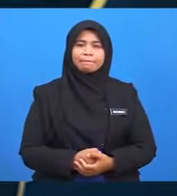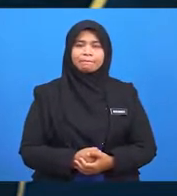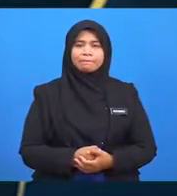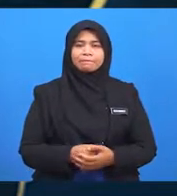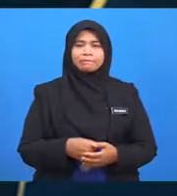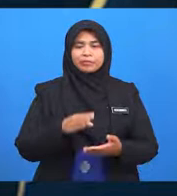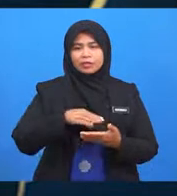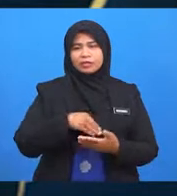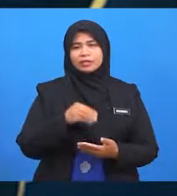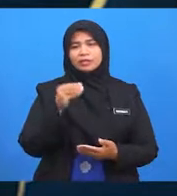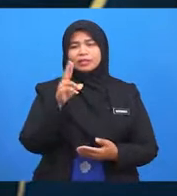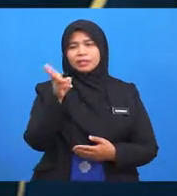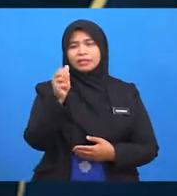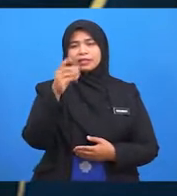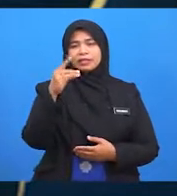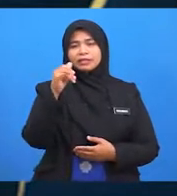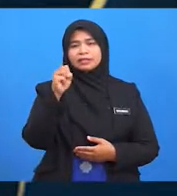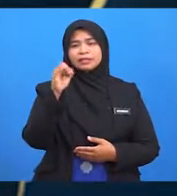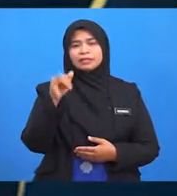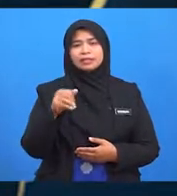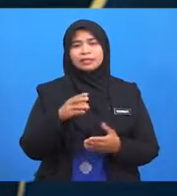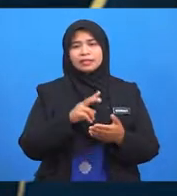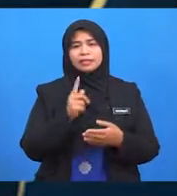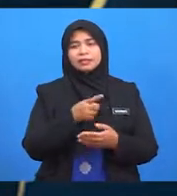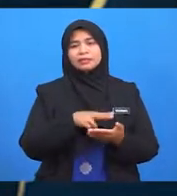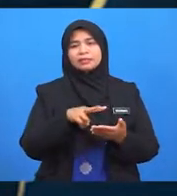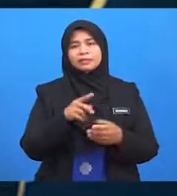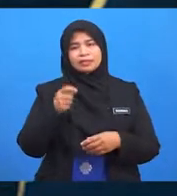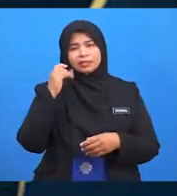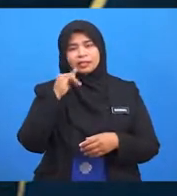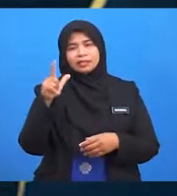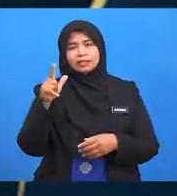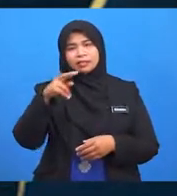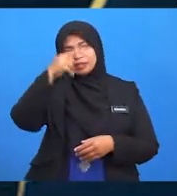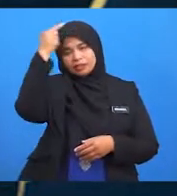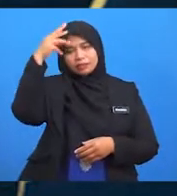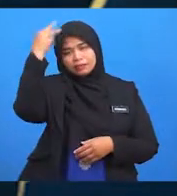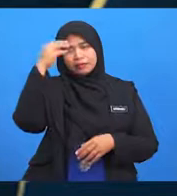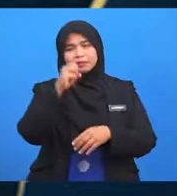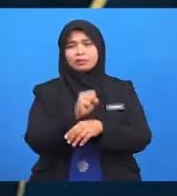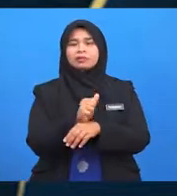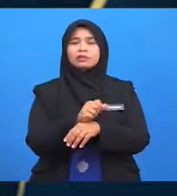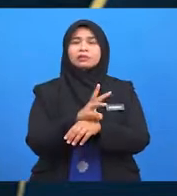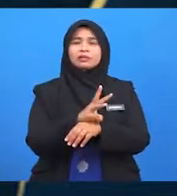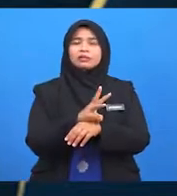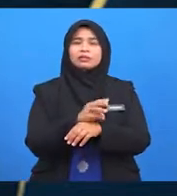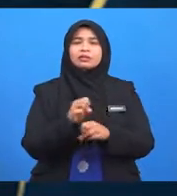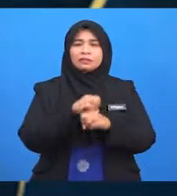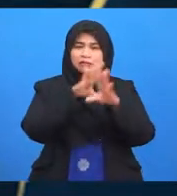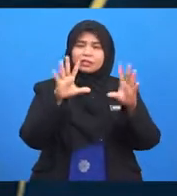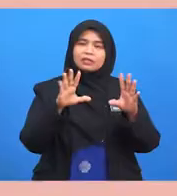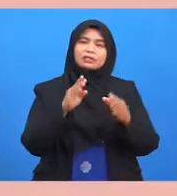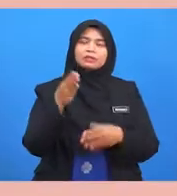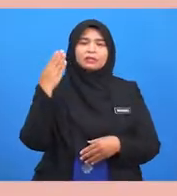Tuntutan hadis yang kita baca tadi ialah Nabi Muhammad sallallahu alaihi wasallam